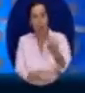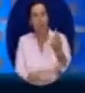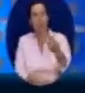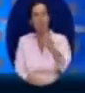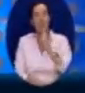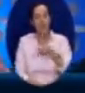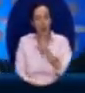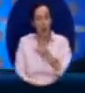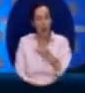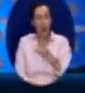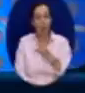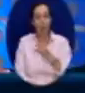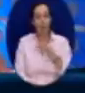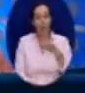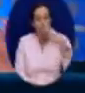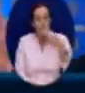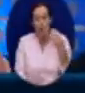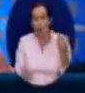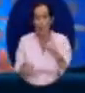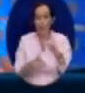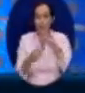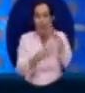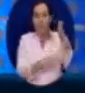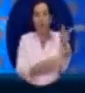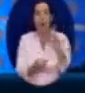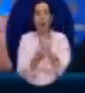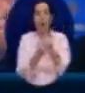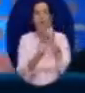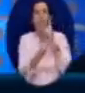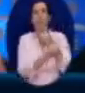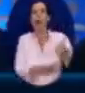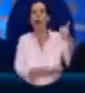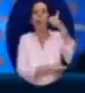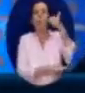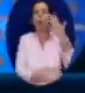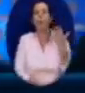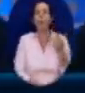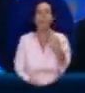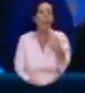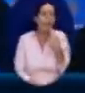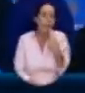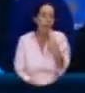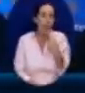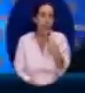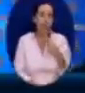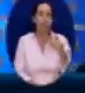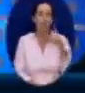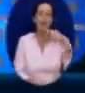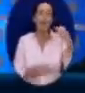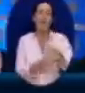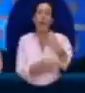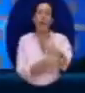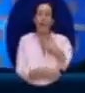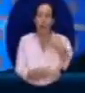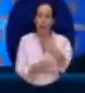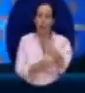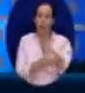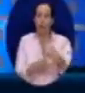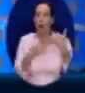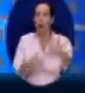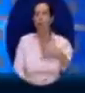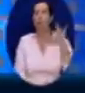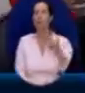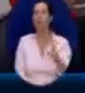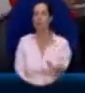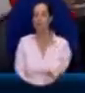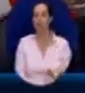ש... יהיה מנגנון או שהוא יצטרך לעמוד מול המעסיק שלו וללכת ולהגיד, התעללו בי בעבודה, עכשיו אני תובע